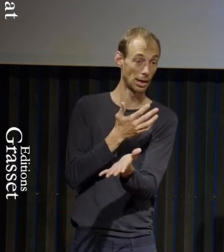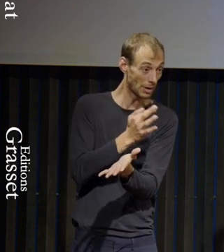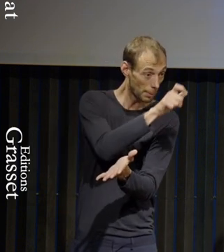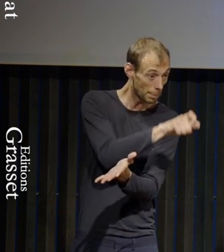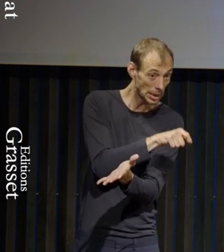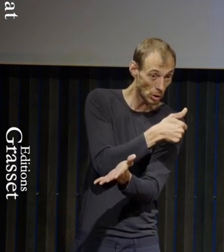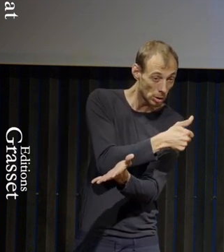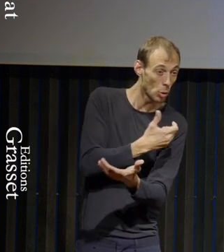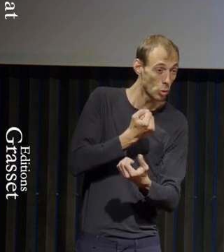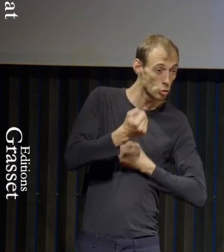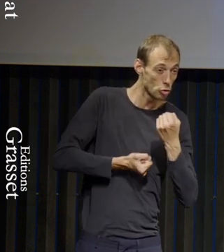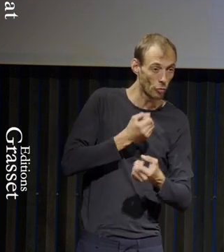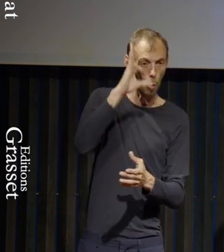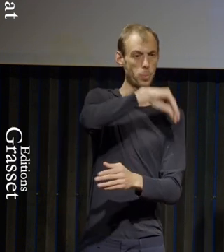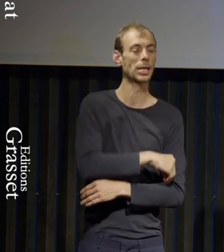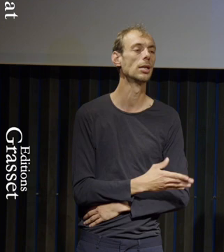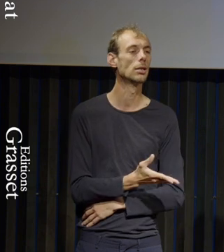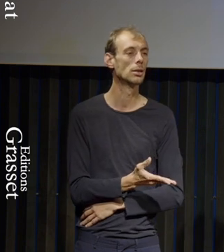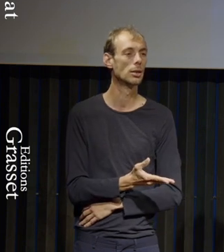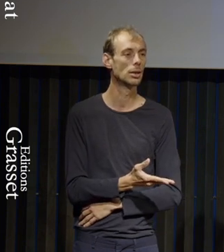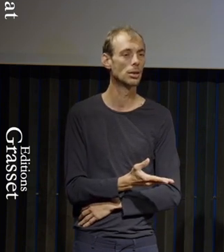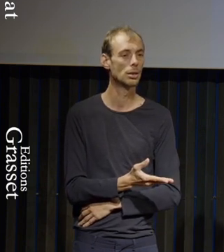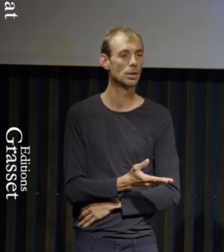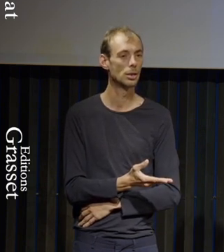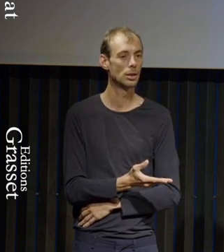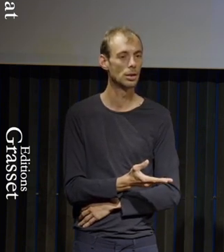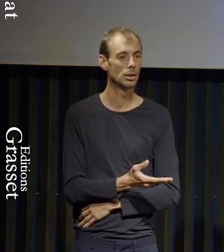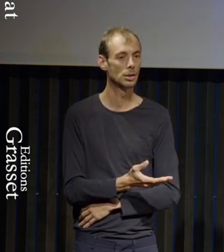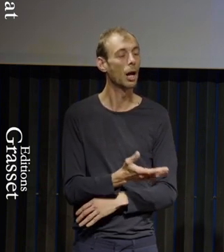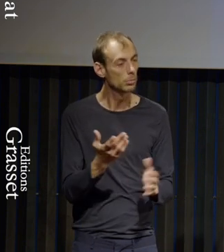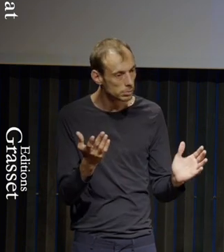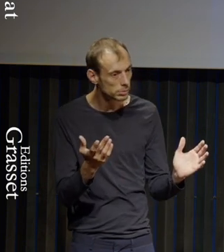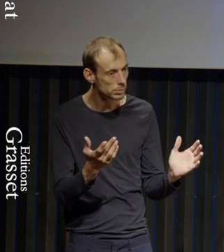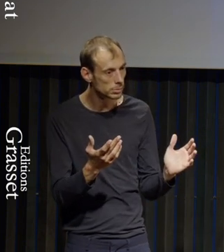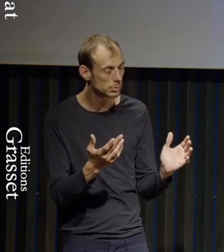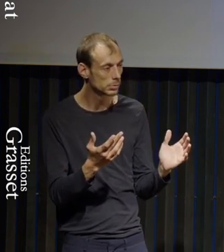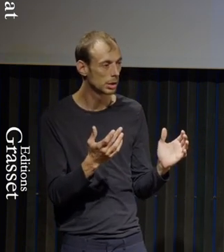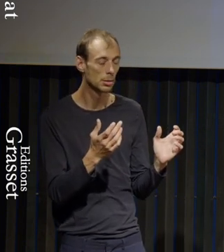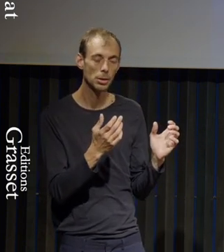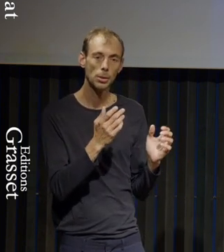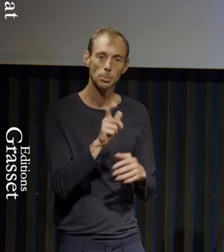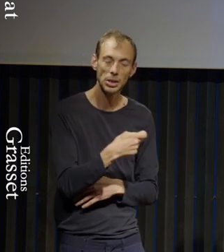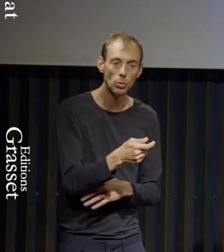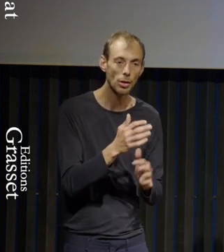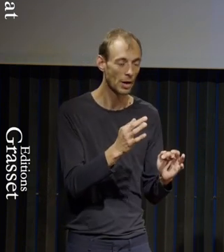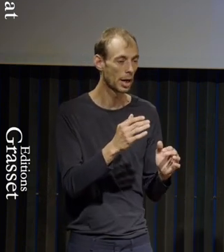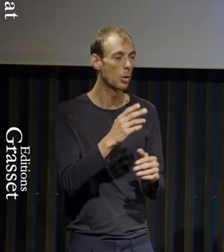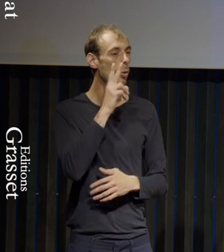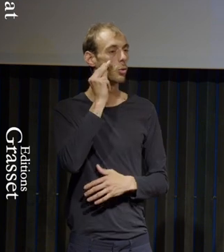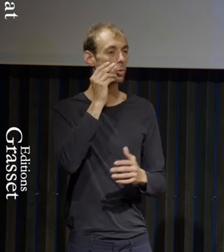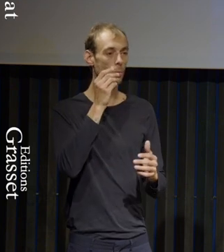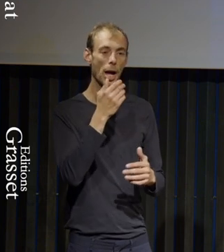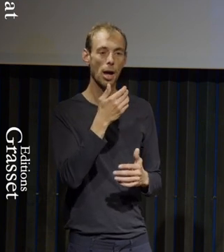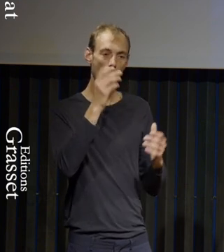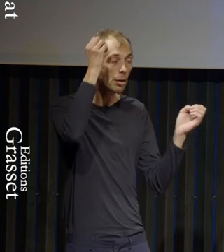et que ça n'est pas parce qu'il y a fascination pour ce que l'esprit humain peut créer et ce que l'on